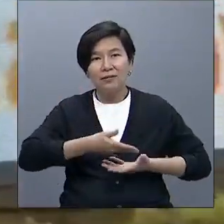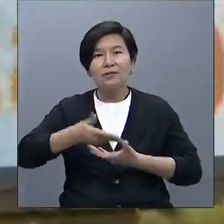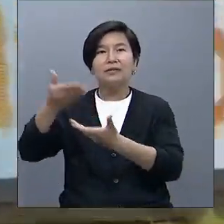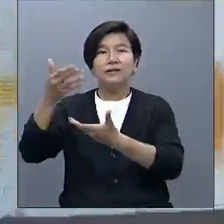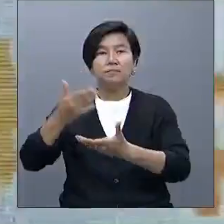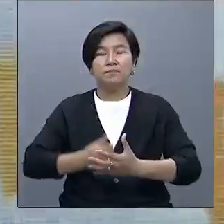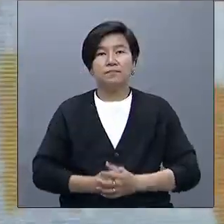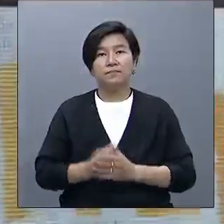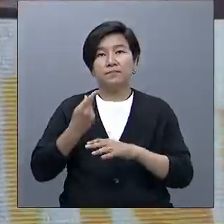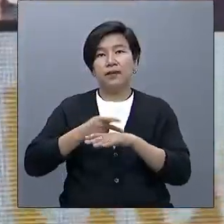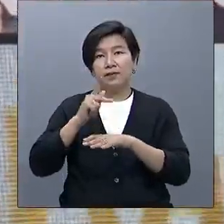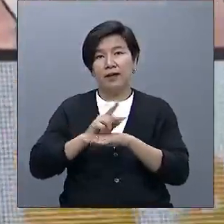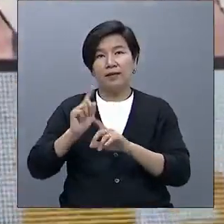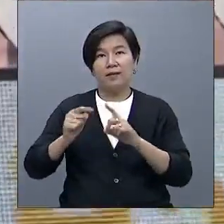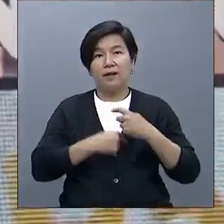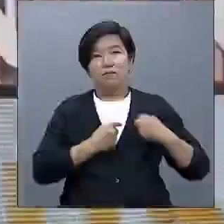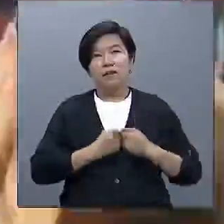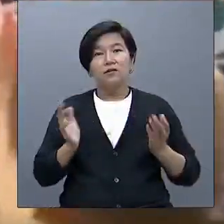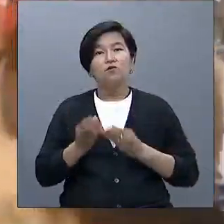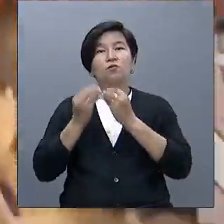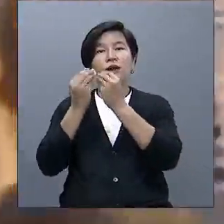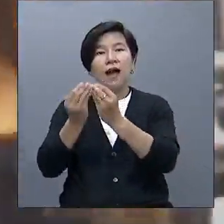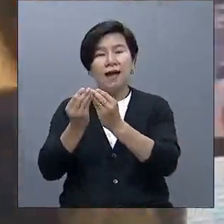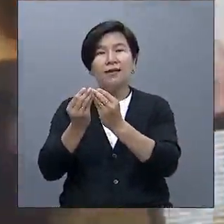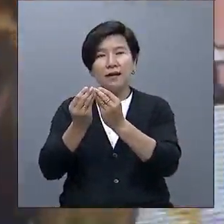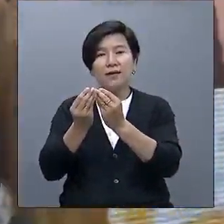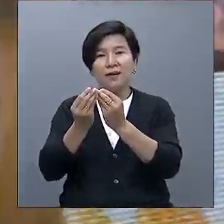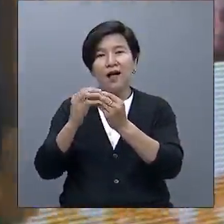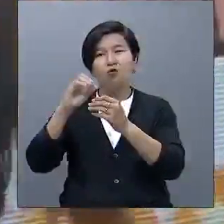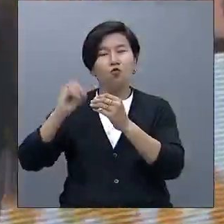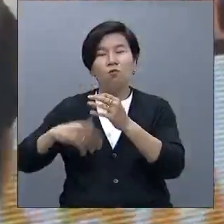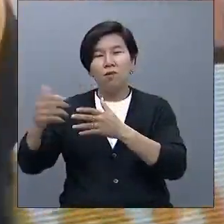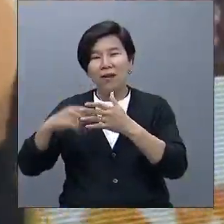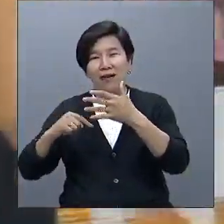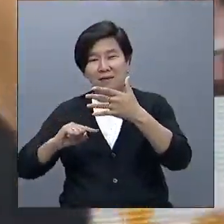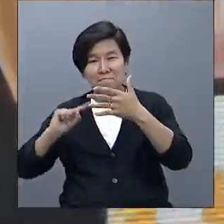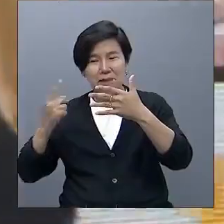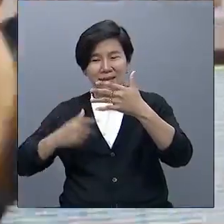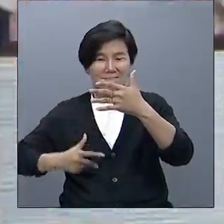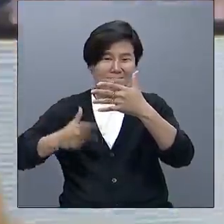ประธานสโมสรแล้วก็ให้กำลังใจเลสเตอร์ซิตี้ให้กลับสู่พรีเมียร์ลีกเร็วที่สุดค่ะ